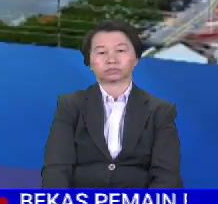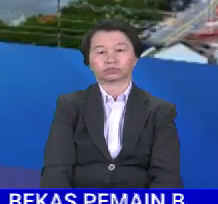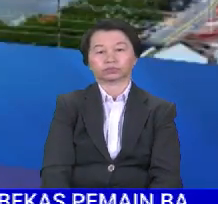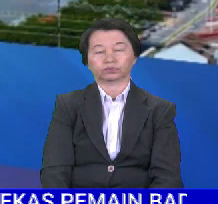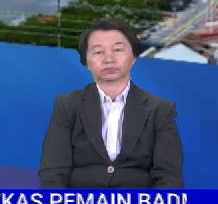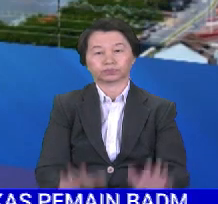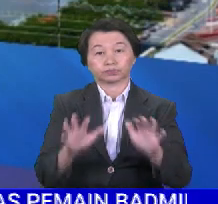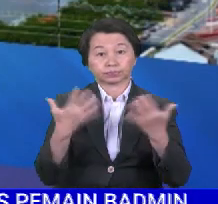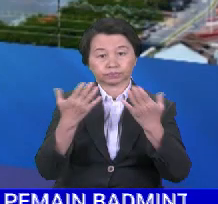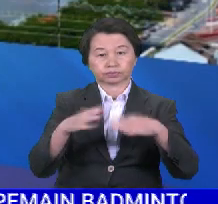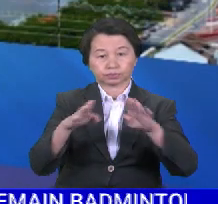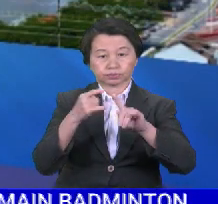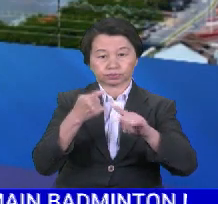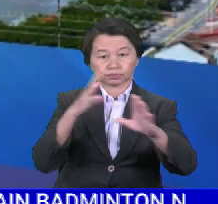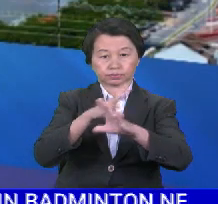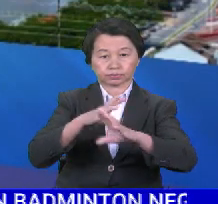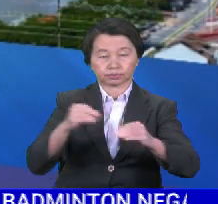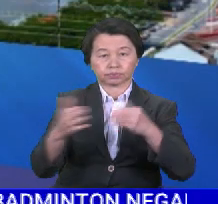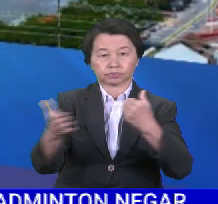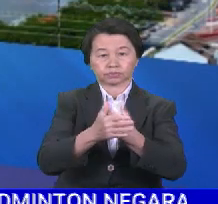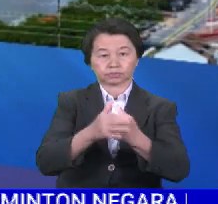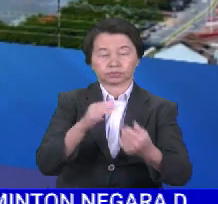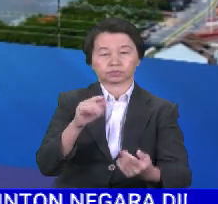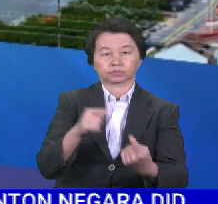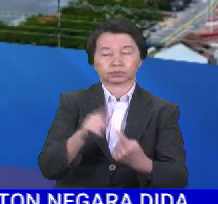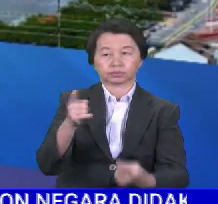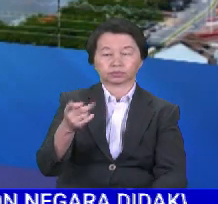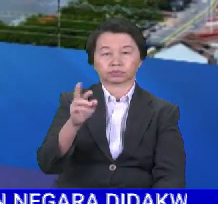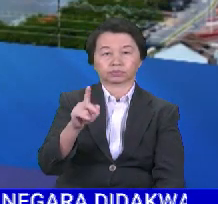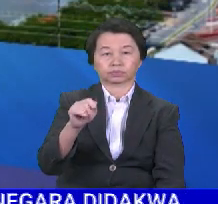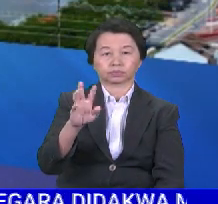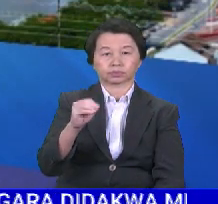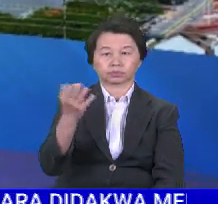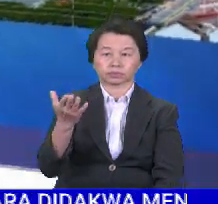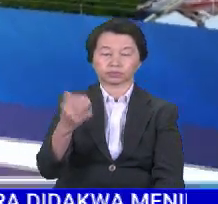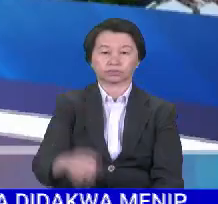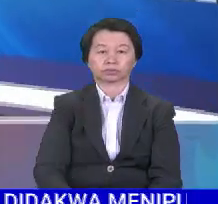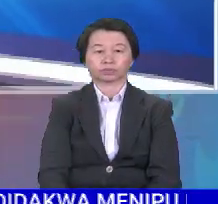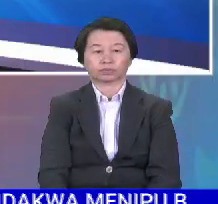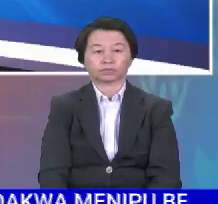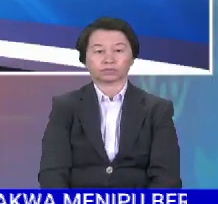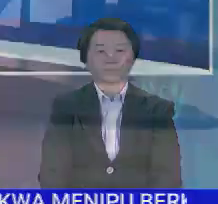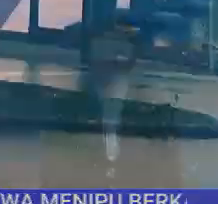Dengan itu, sekian berita dari Sarawak. Kita kembali bersama Azam di Angkasa Puri. Silakan.